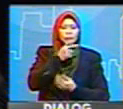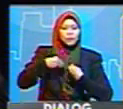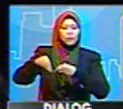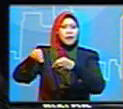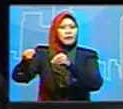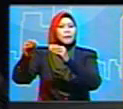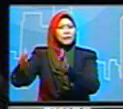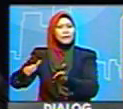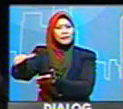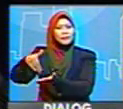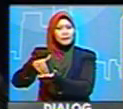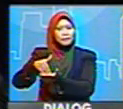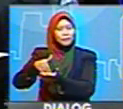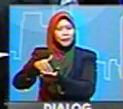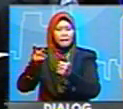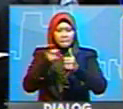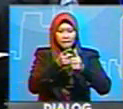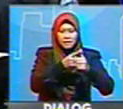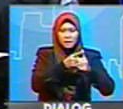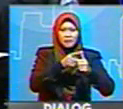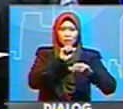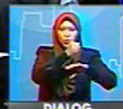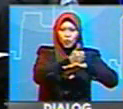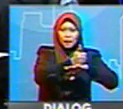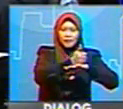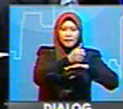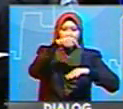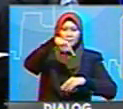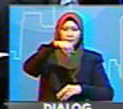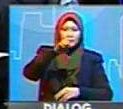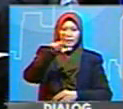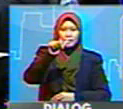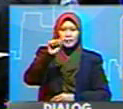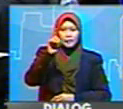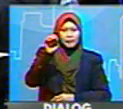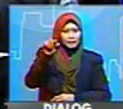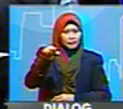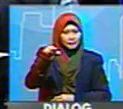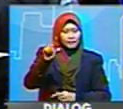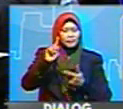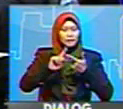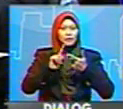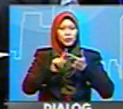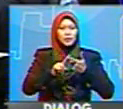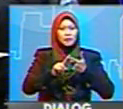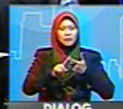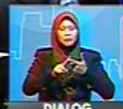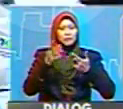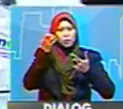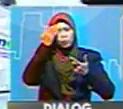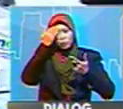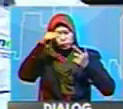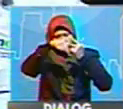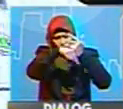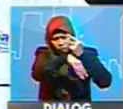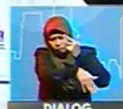segi pertubuhan peladang yang keduanya dari segi menguasai rantaian tapi untuk ke